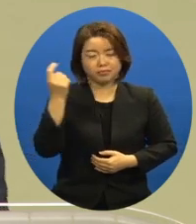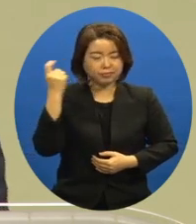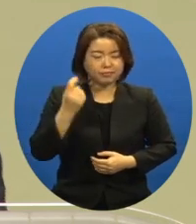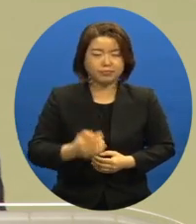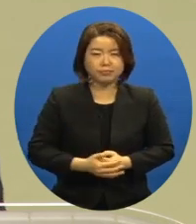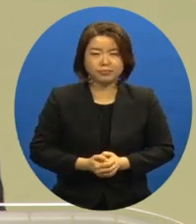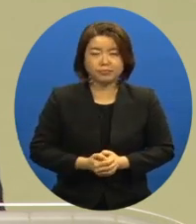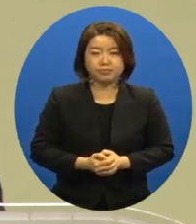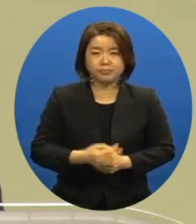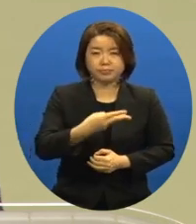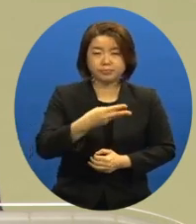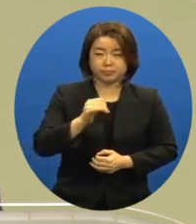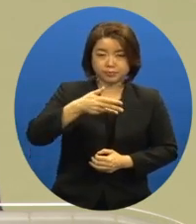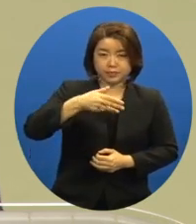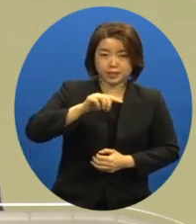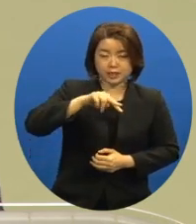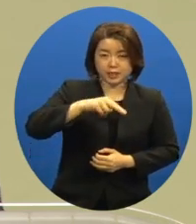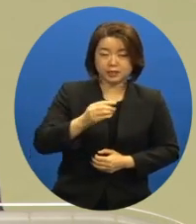리차드 범브란트 목사님,